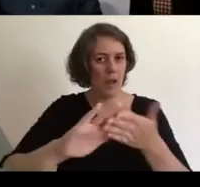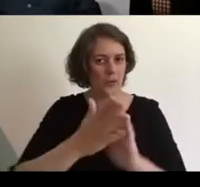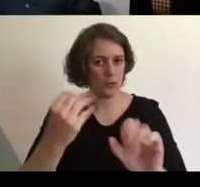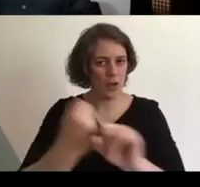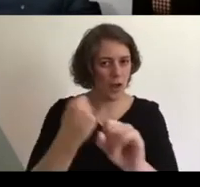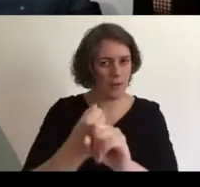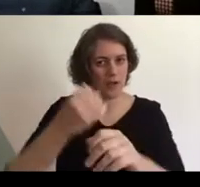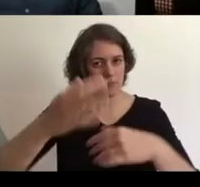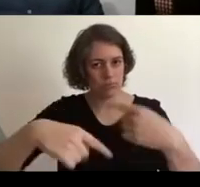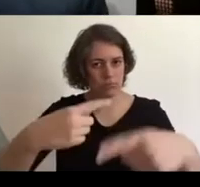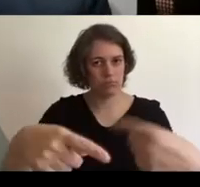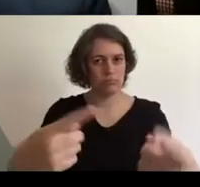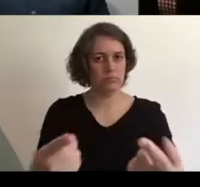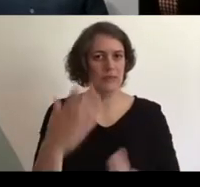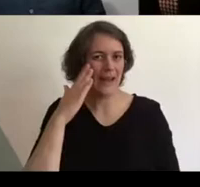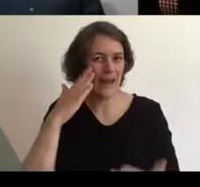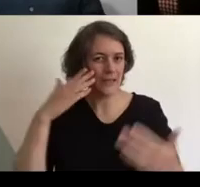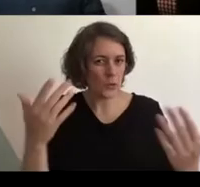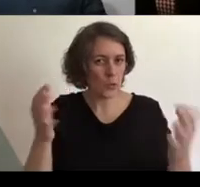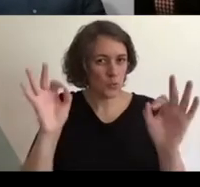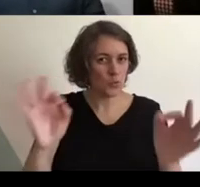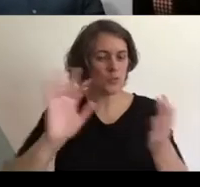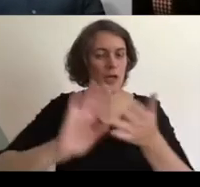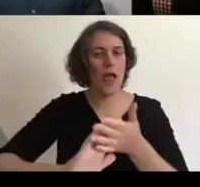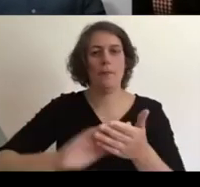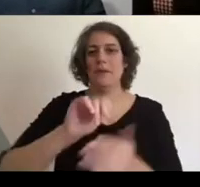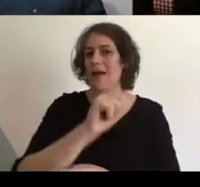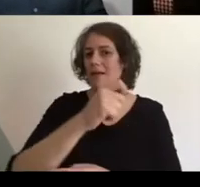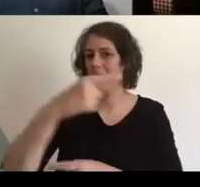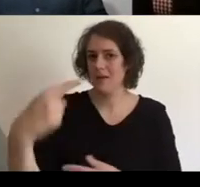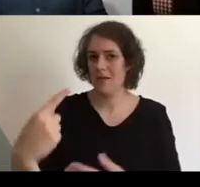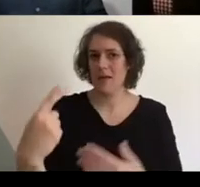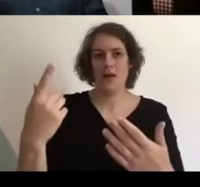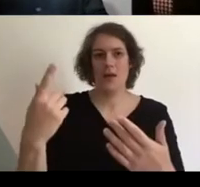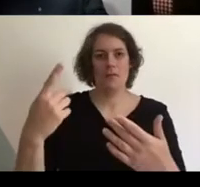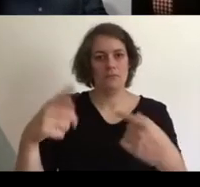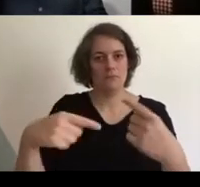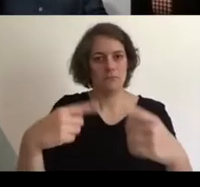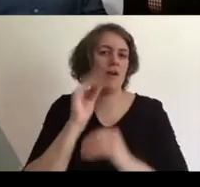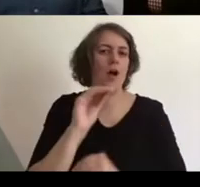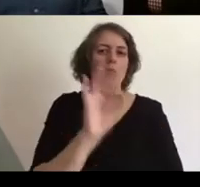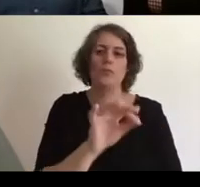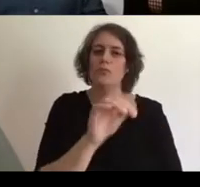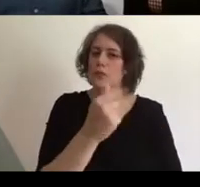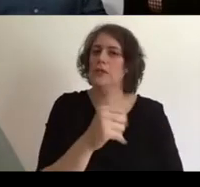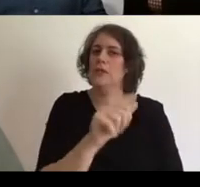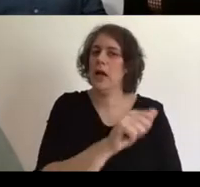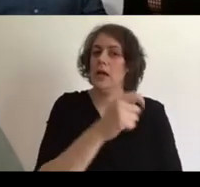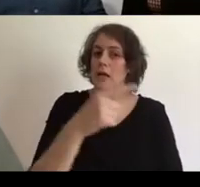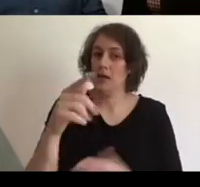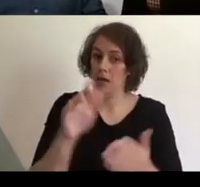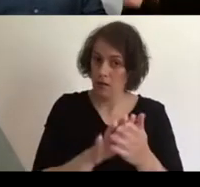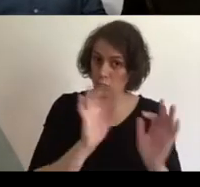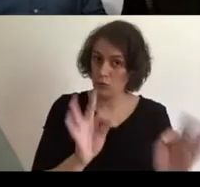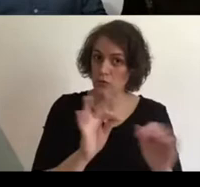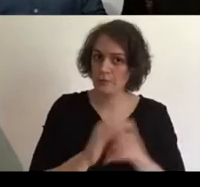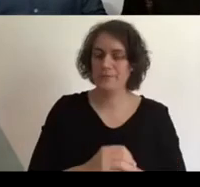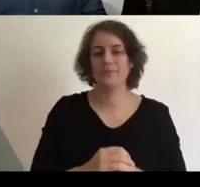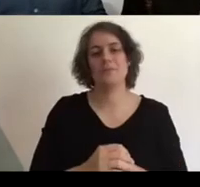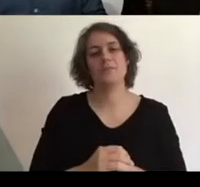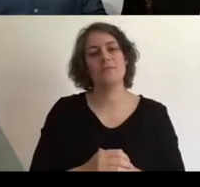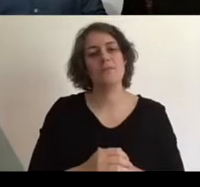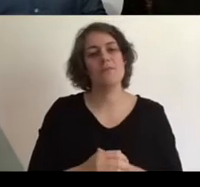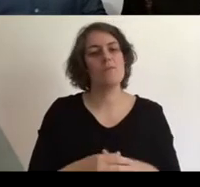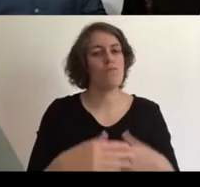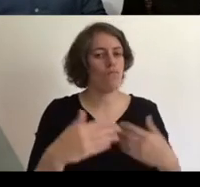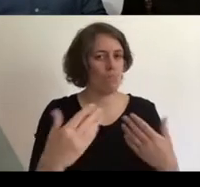deinem täglichen Leben ausschaut, was du für Erfahrungen gemacht hast mit dem AGG. Ja, vielen Dank. Ja,